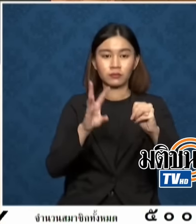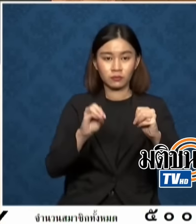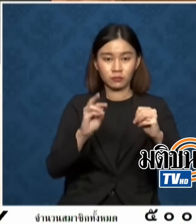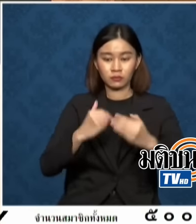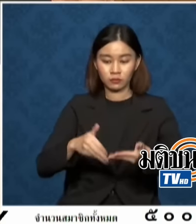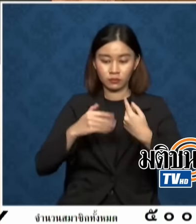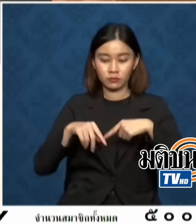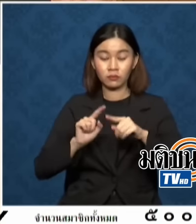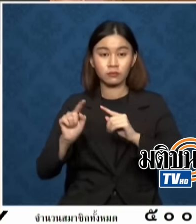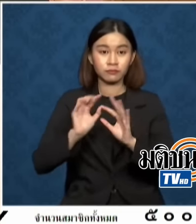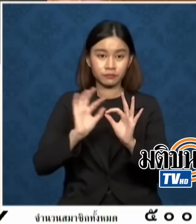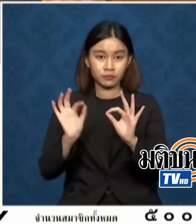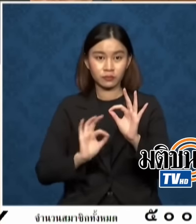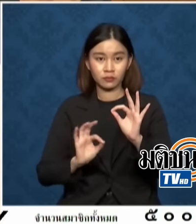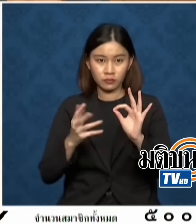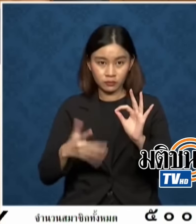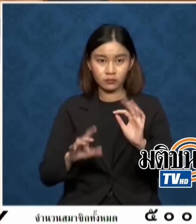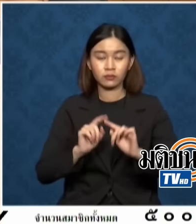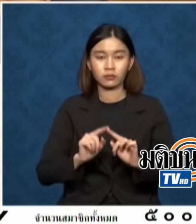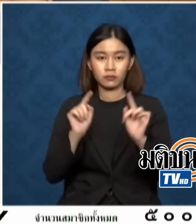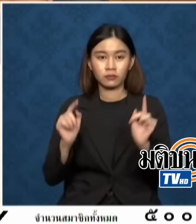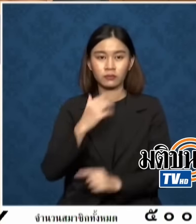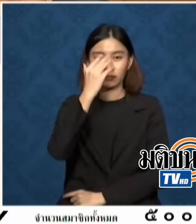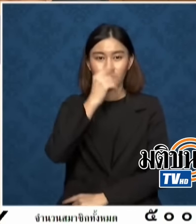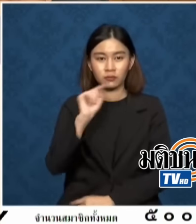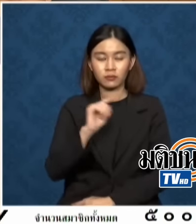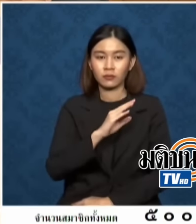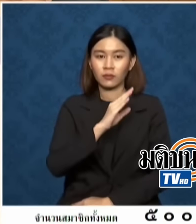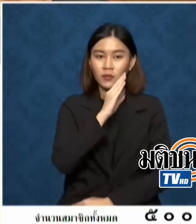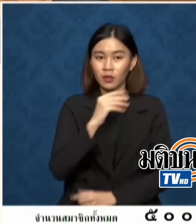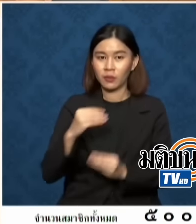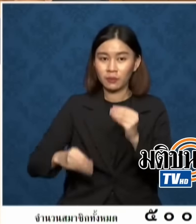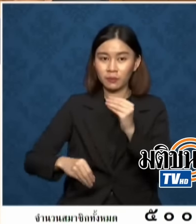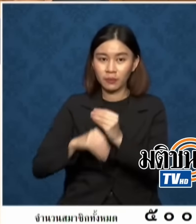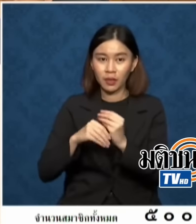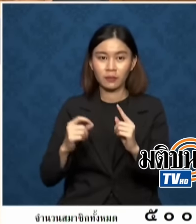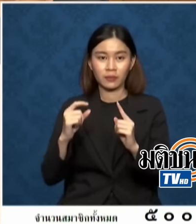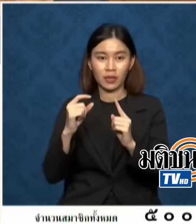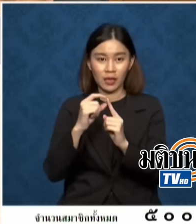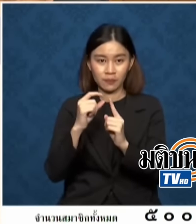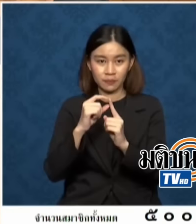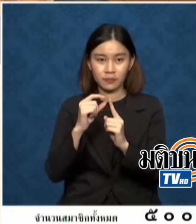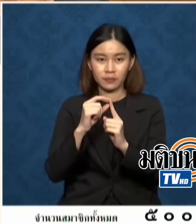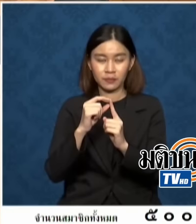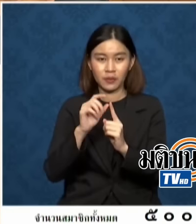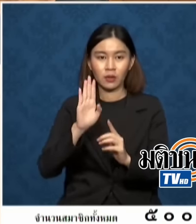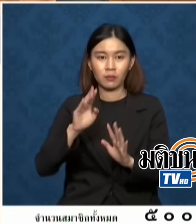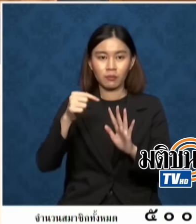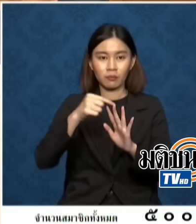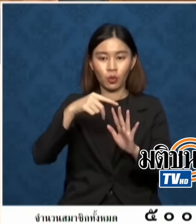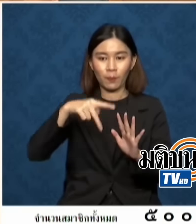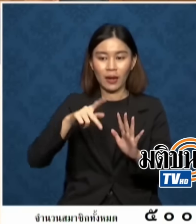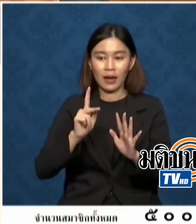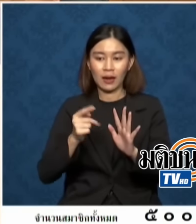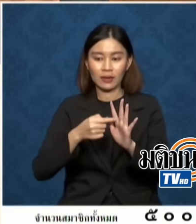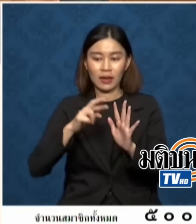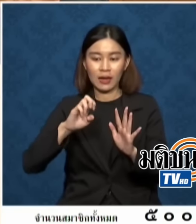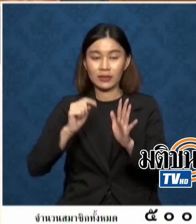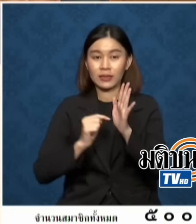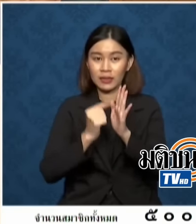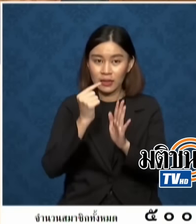ได้ร่างไว้แล้วแต่เนื่องจากถ้าเราเติมคำว่าบุพการีลำดับแรกเข้า